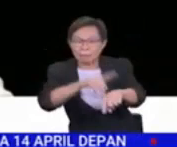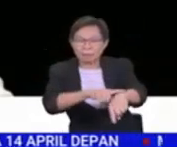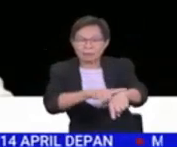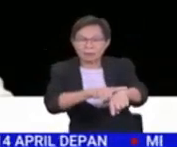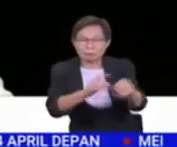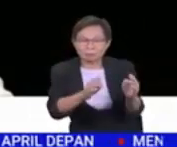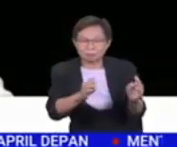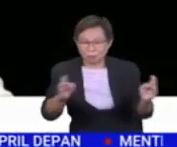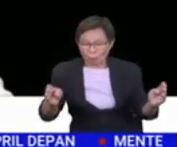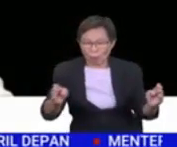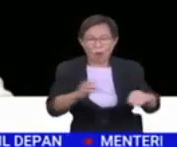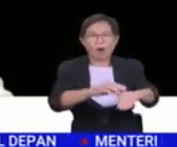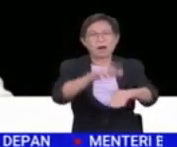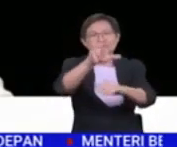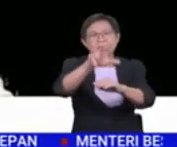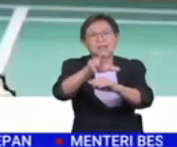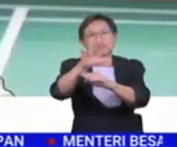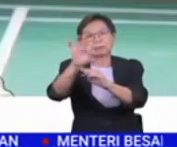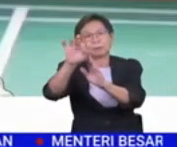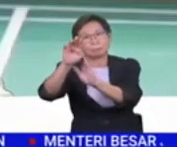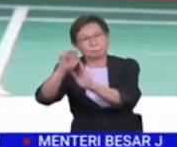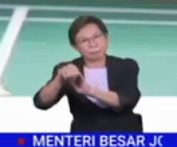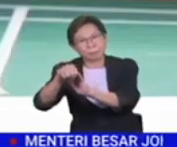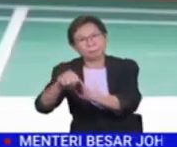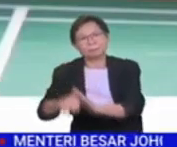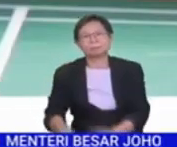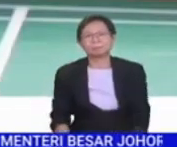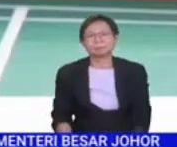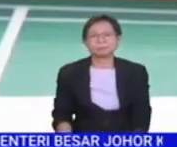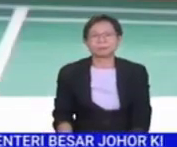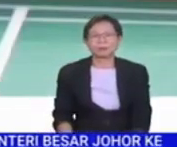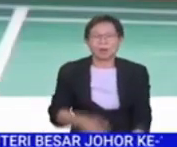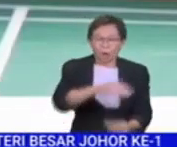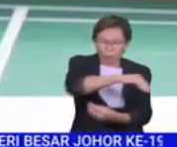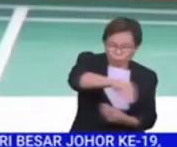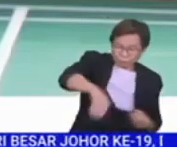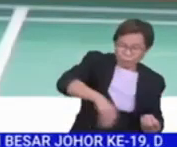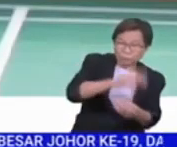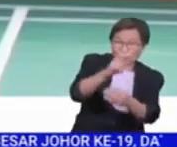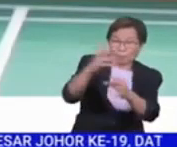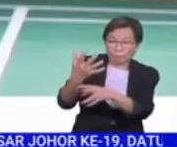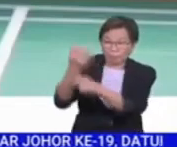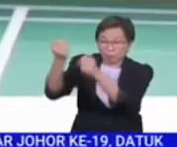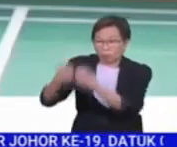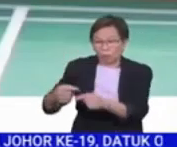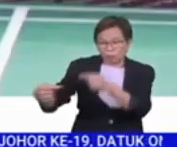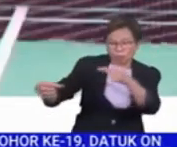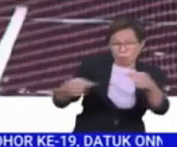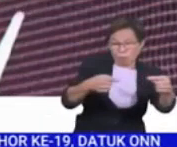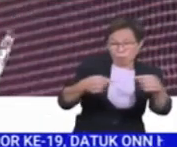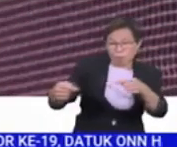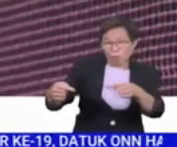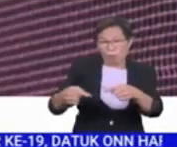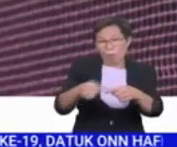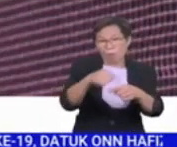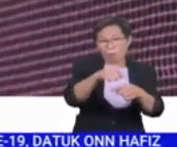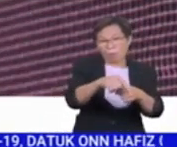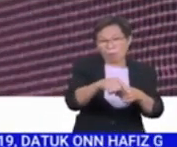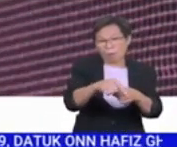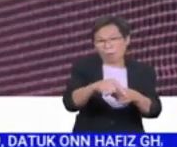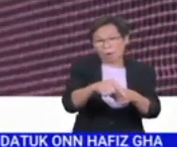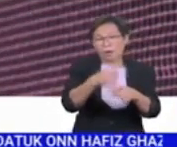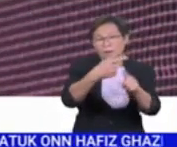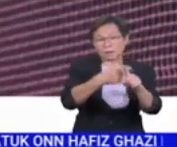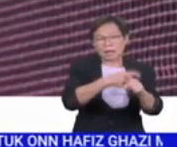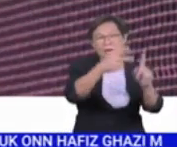tempoh keseluruhan 39 minit. Menantinya di pusingan kedua adalah pemenang pertemuan di antara Shisa